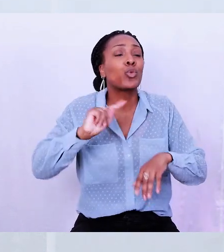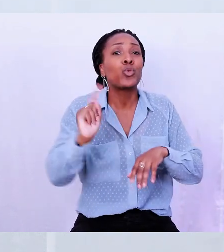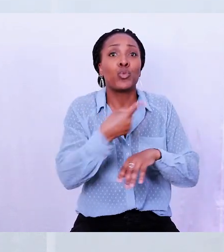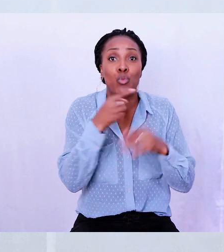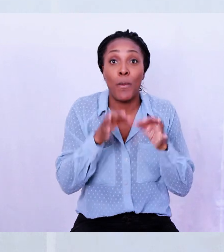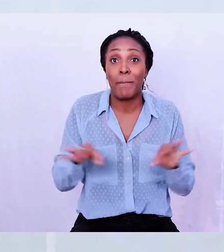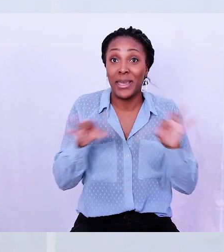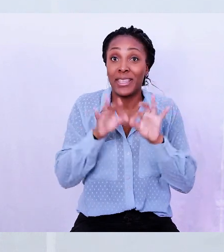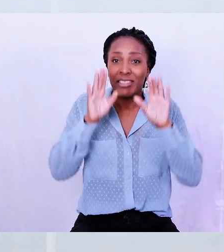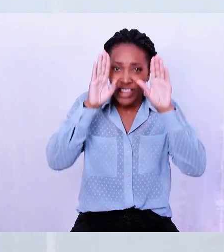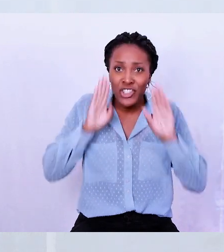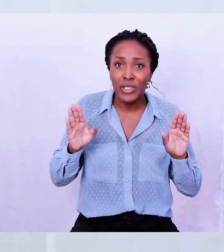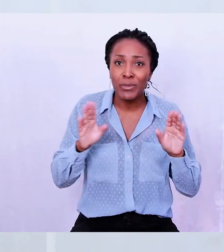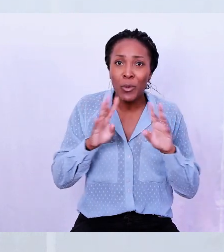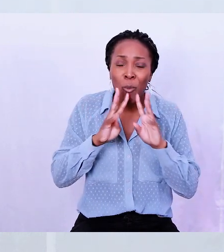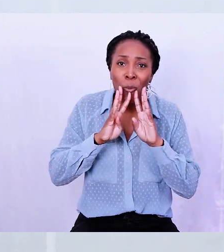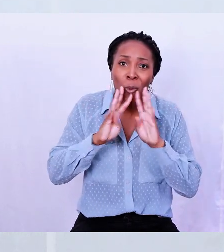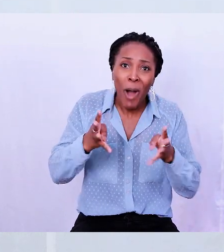pays d'Égypte. Waouh!